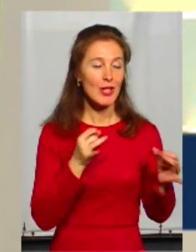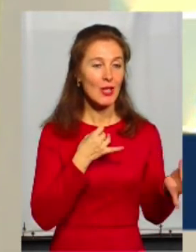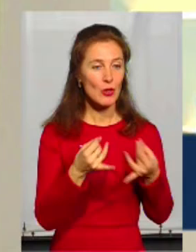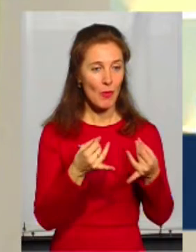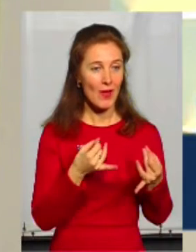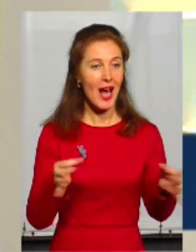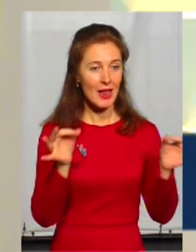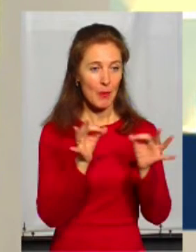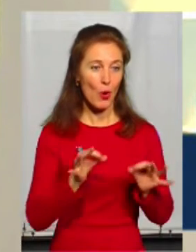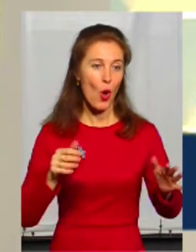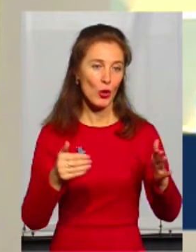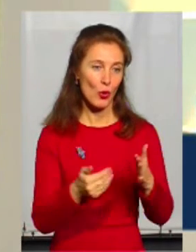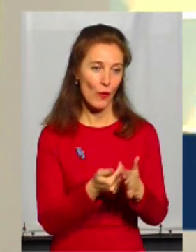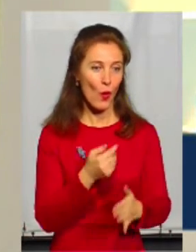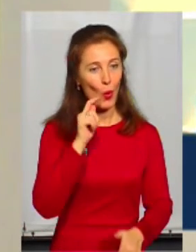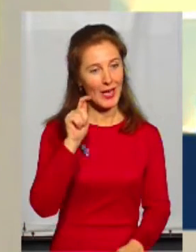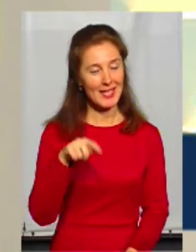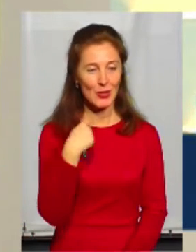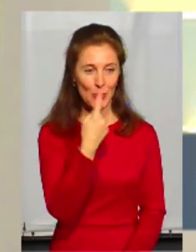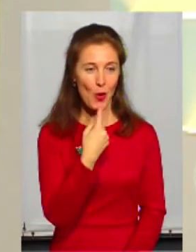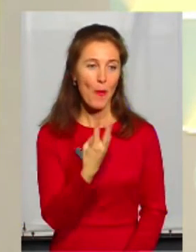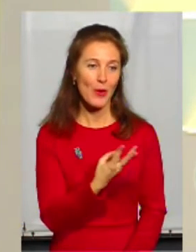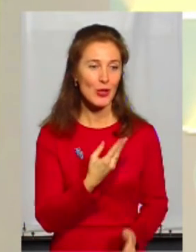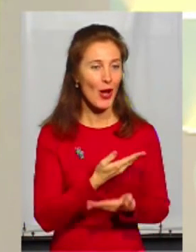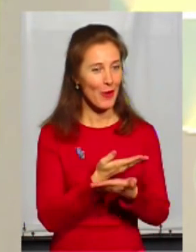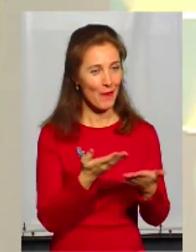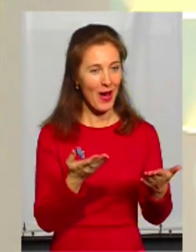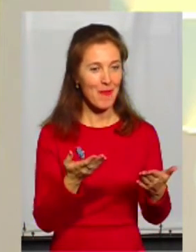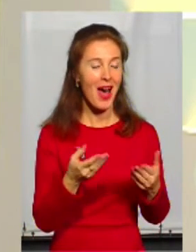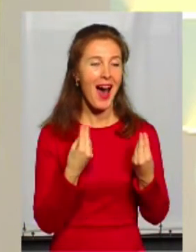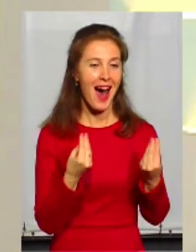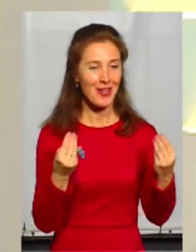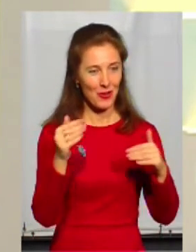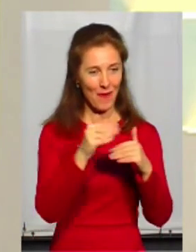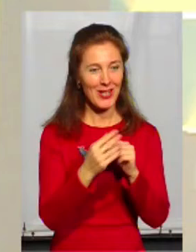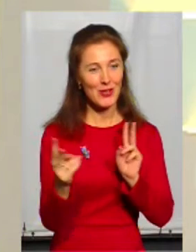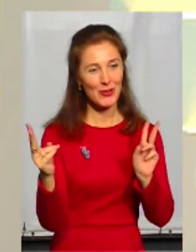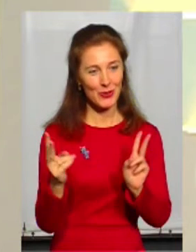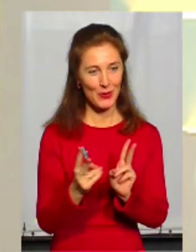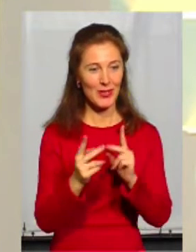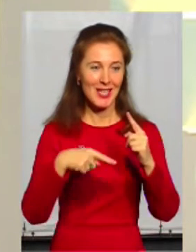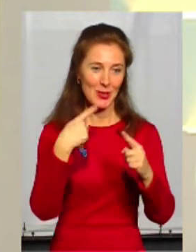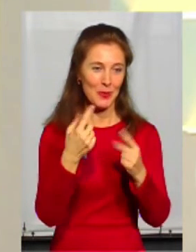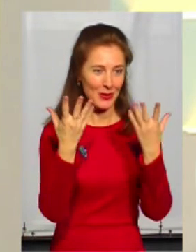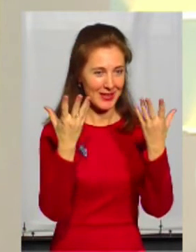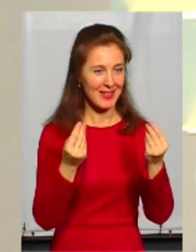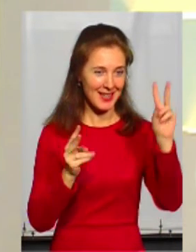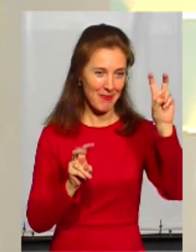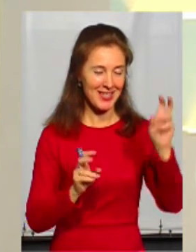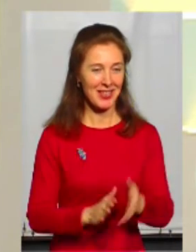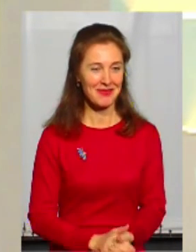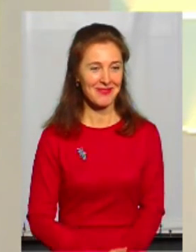про нову українську мову. Бажаю вам гарного вечора та до зустрічі у наступній темі дня.